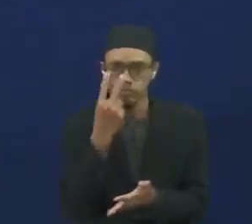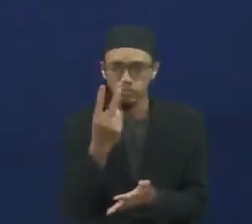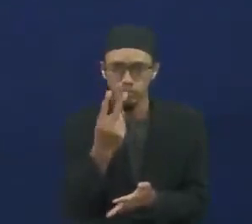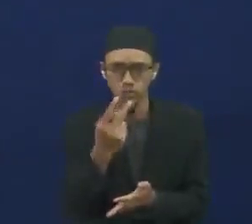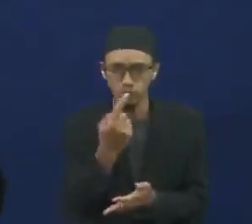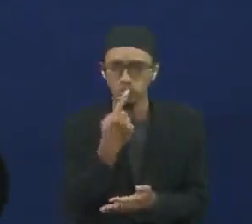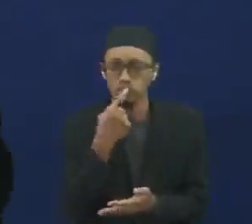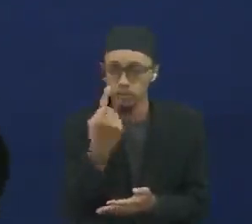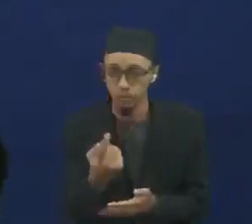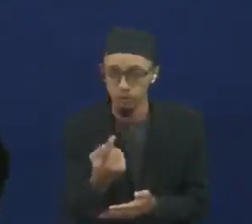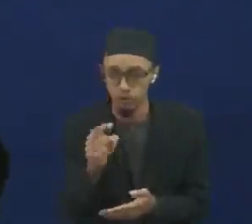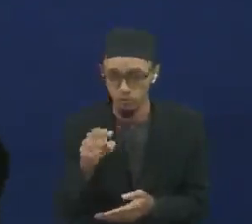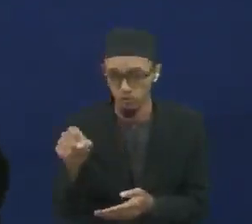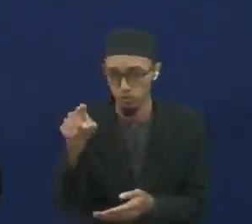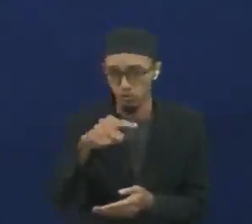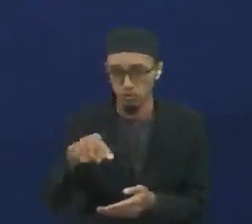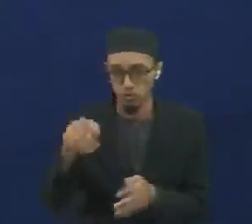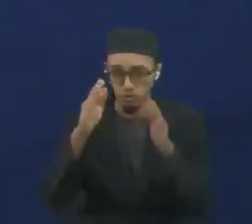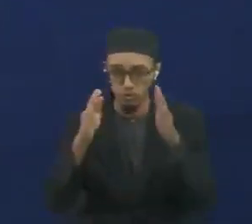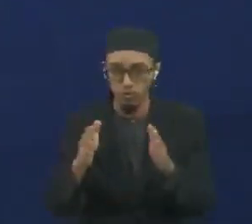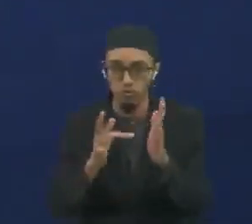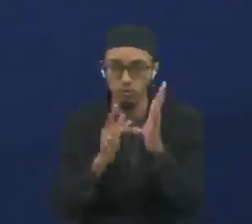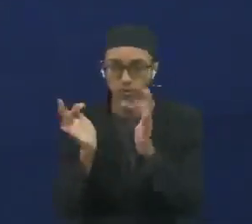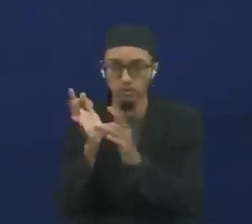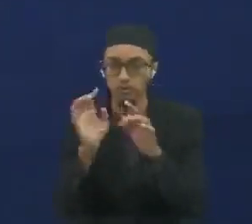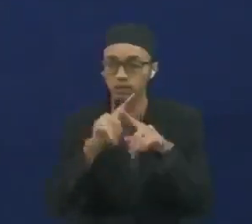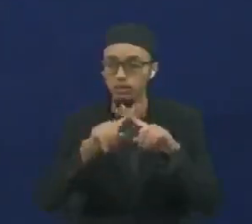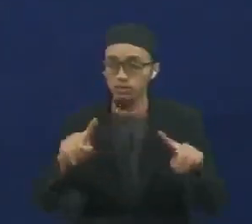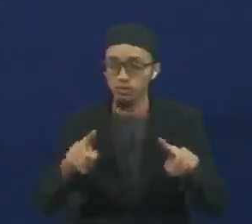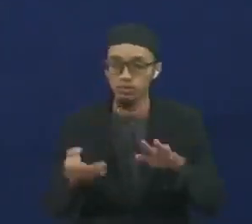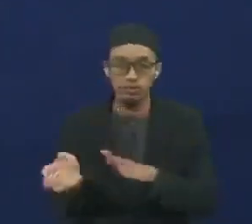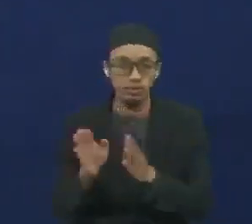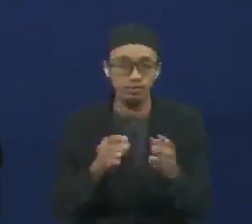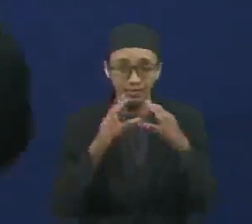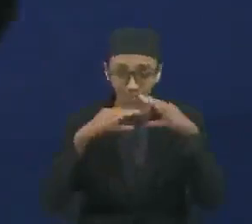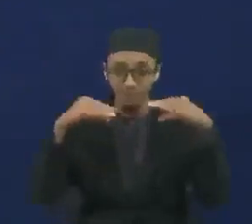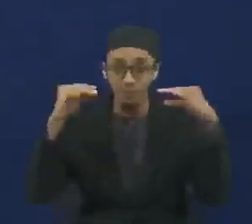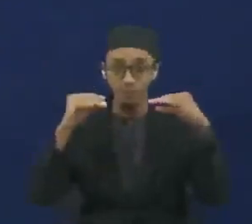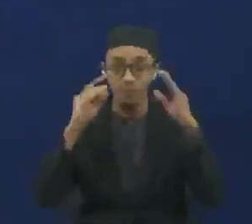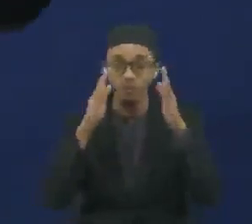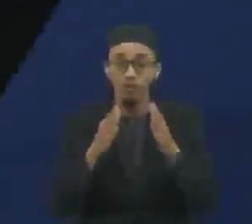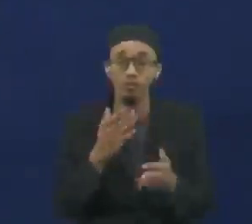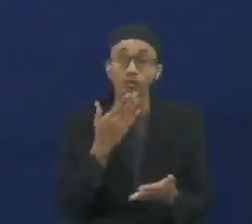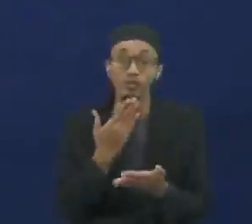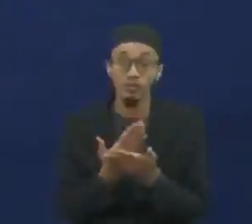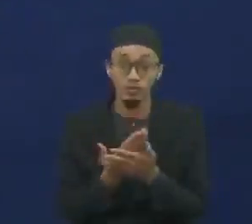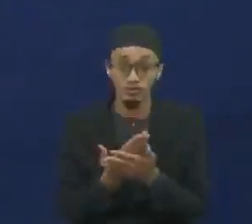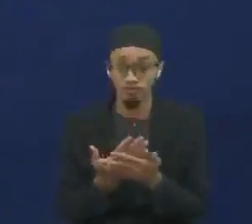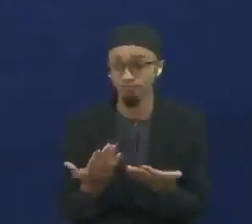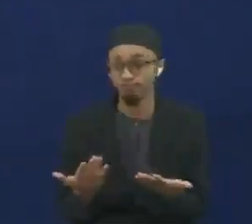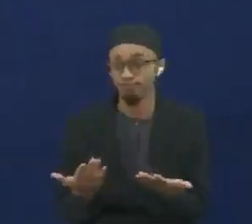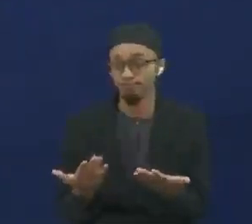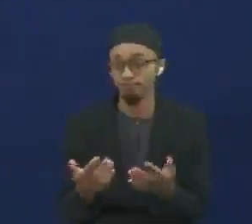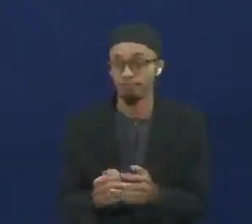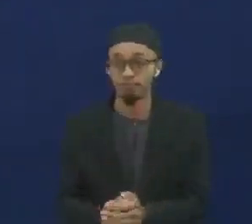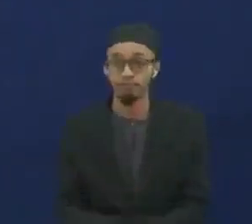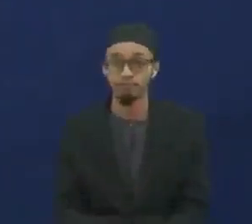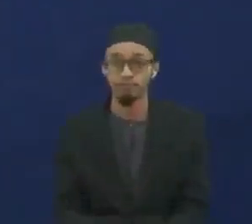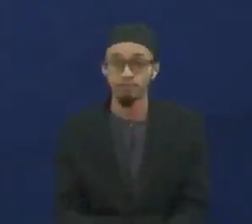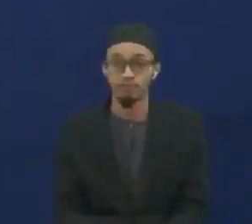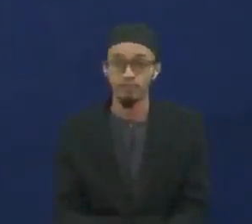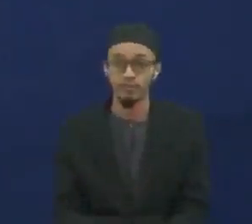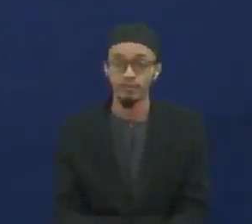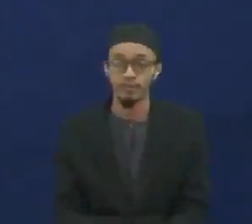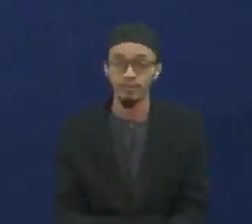awan tu macam tulisan macam Allah eh. Saat lagi Google je, orang putih pun ada dia punya cross punya version awan. Ni macam Jesus lagi dia